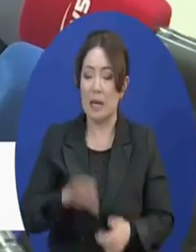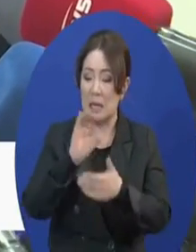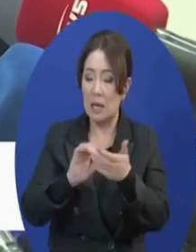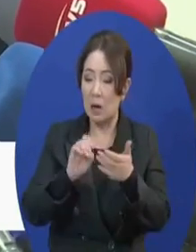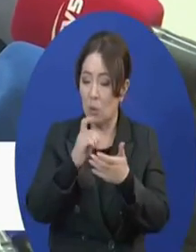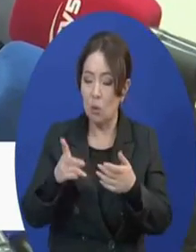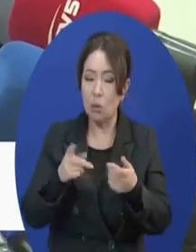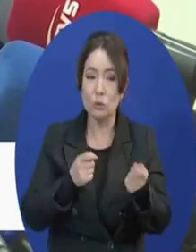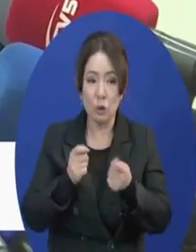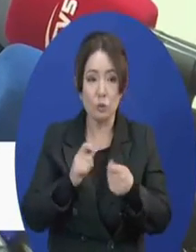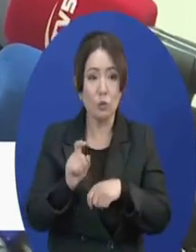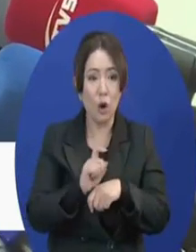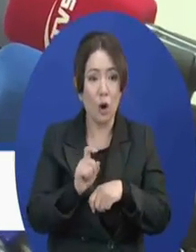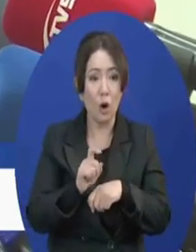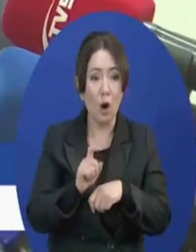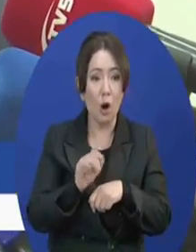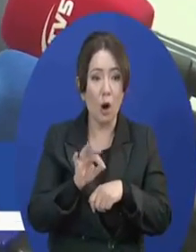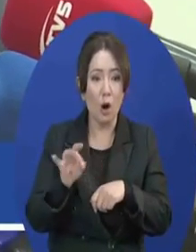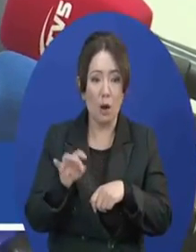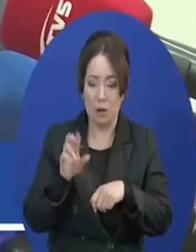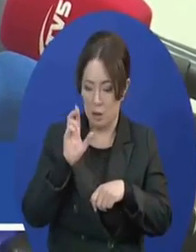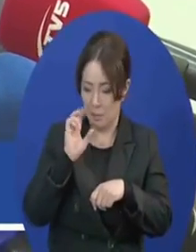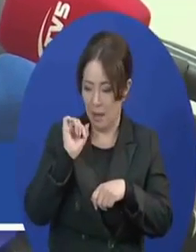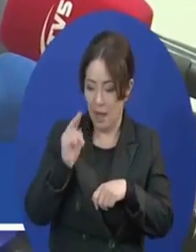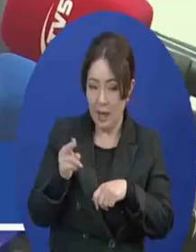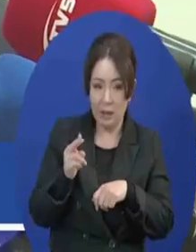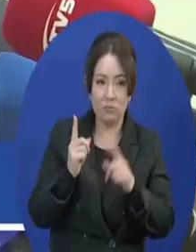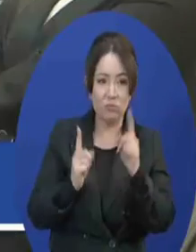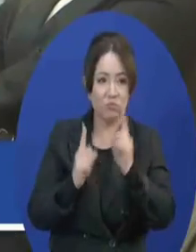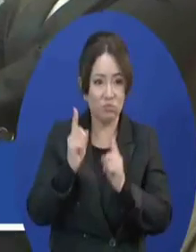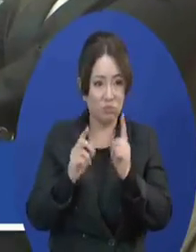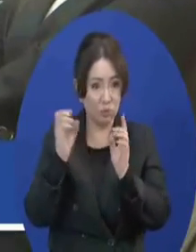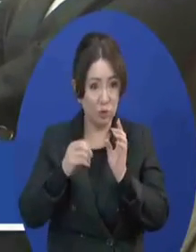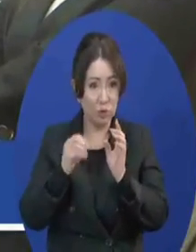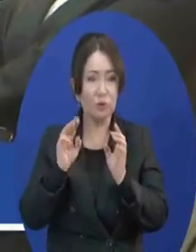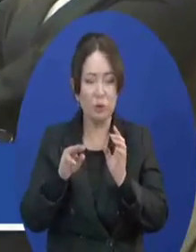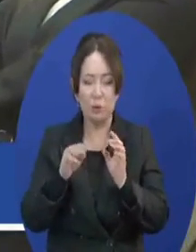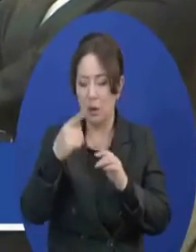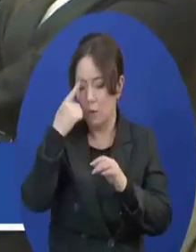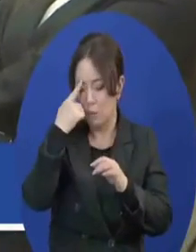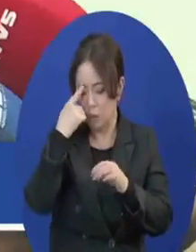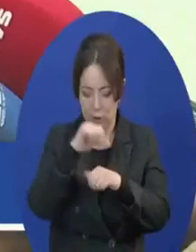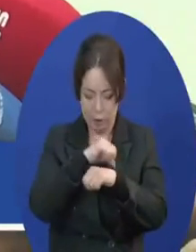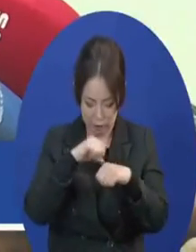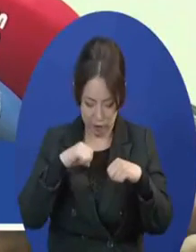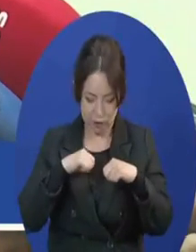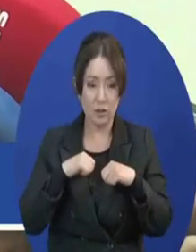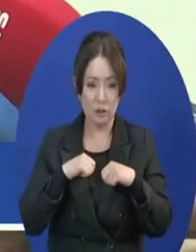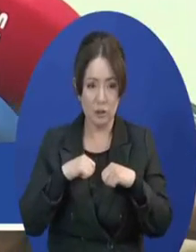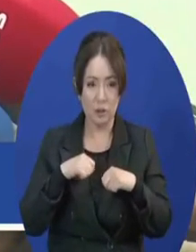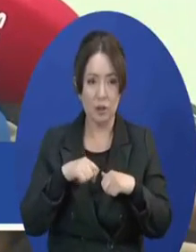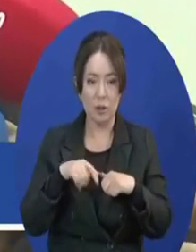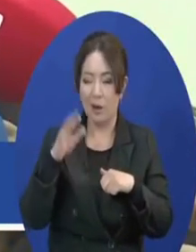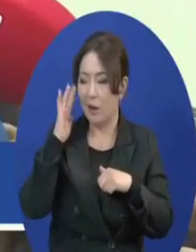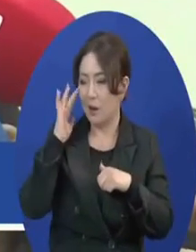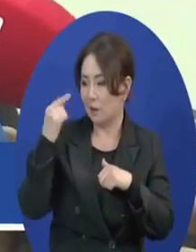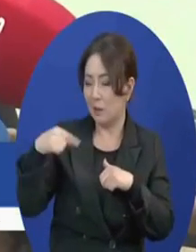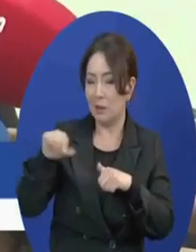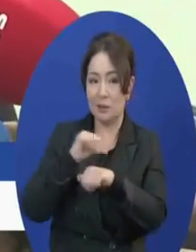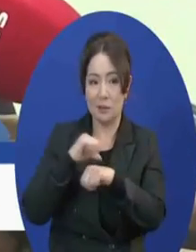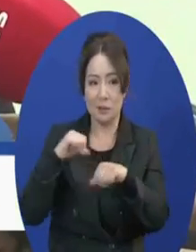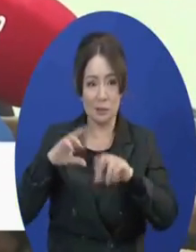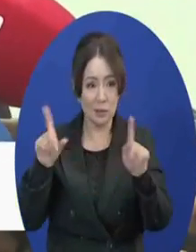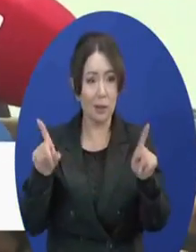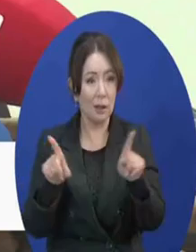хороо одоо банктай өрсөлдөх ёстой, банкны салбартаа. Одоо Монголын иргэд одоо босод улсуудын